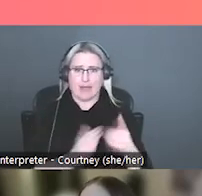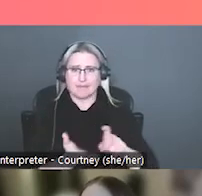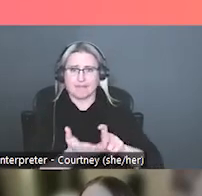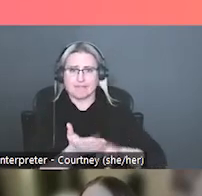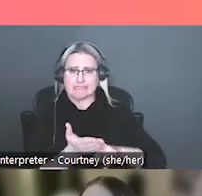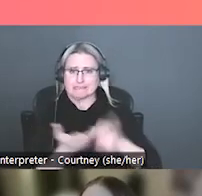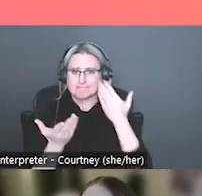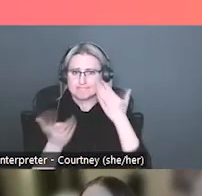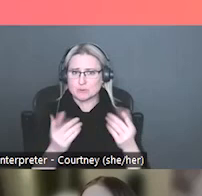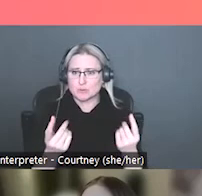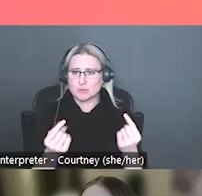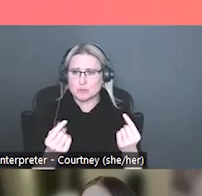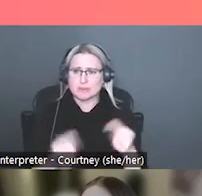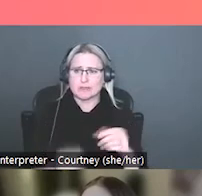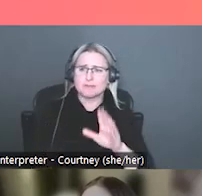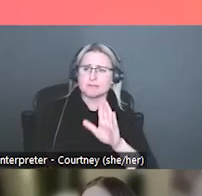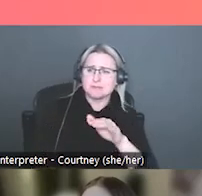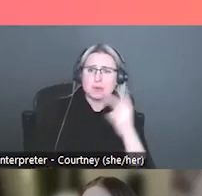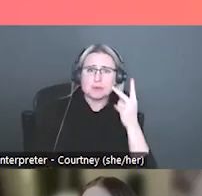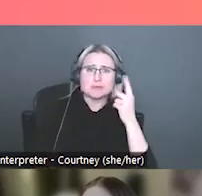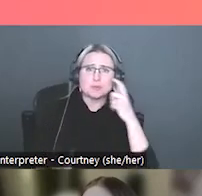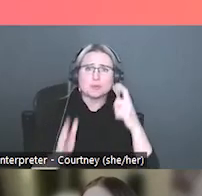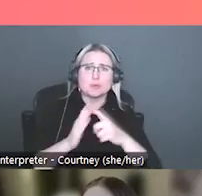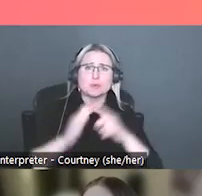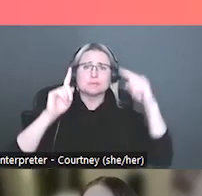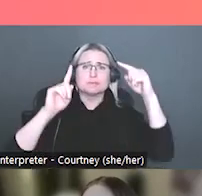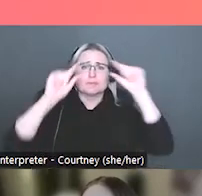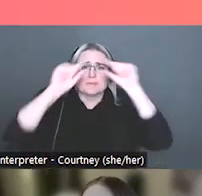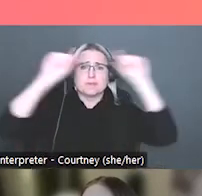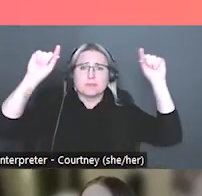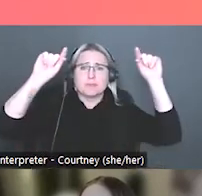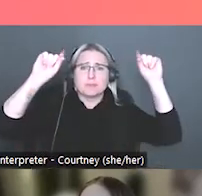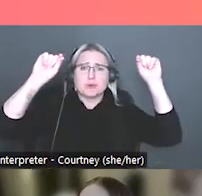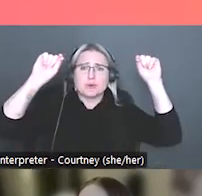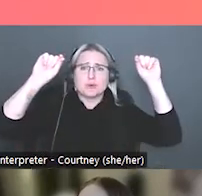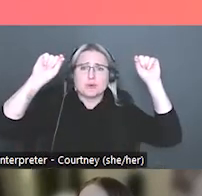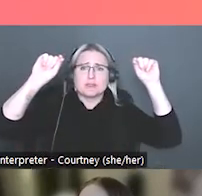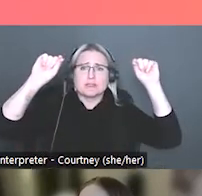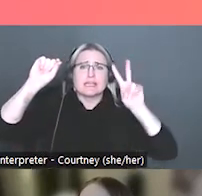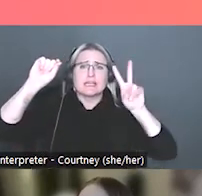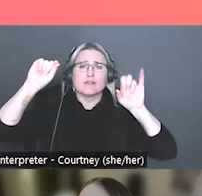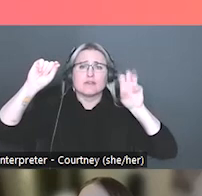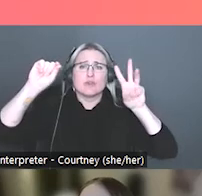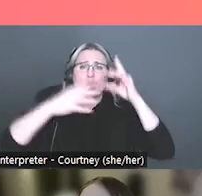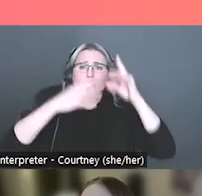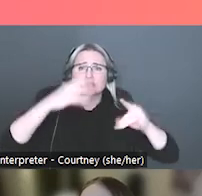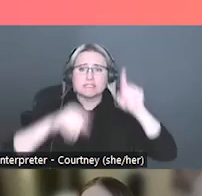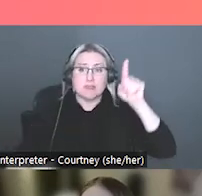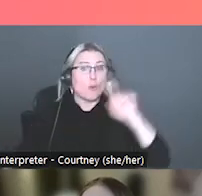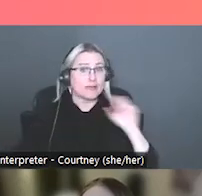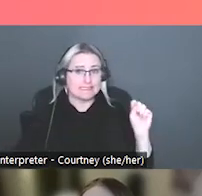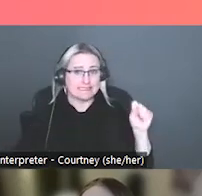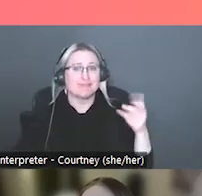Pour cela, je ne sais pas comment régler la question. Est-ce que vous voyez une petite barre haut de votre écran Zoom? Ça dit